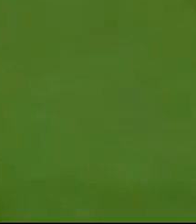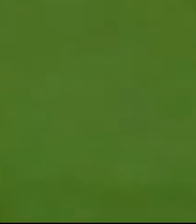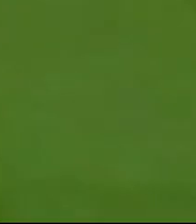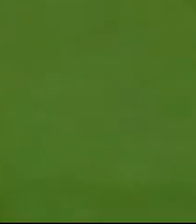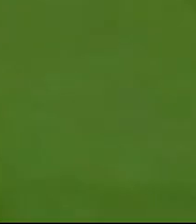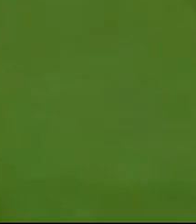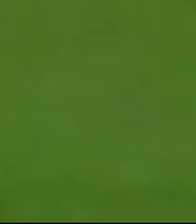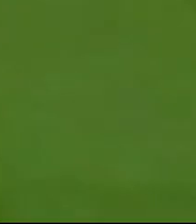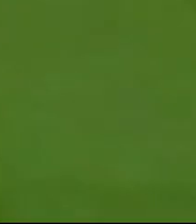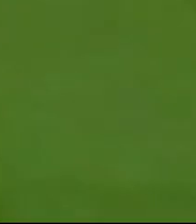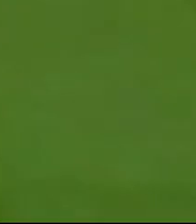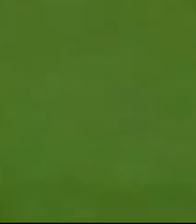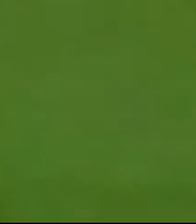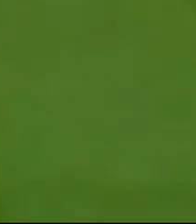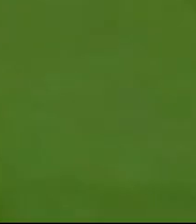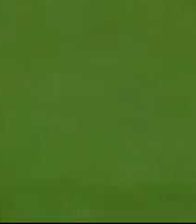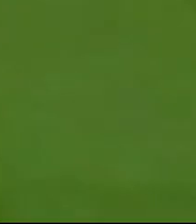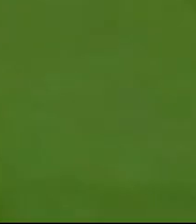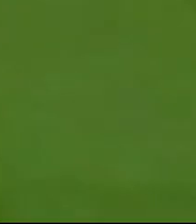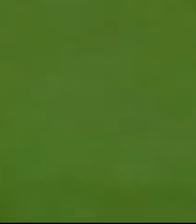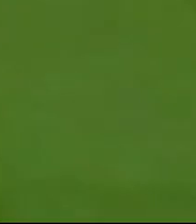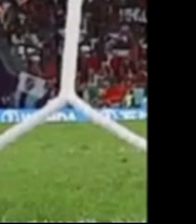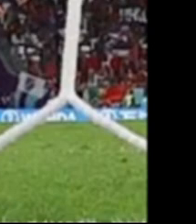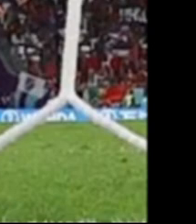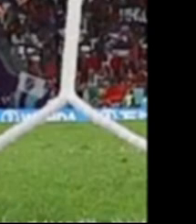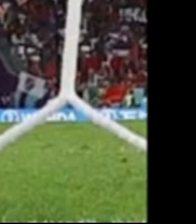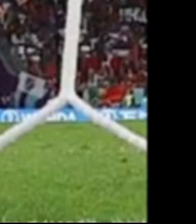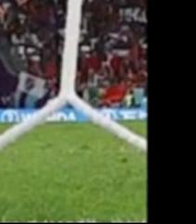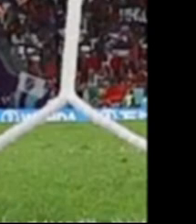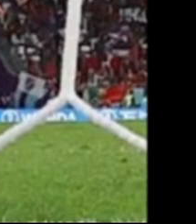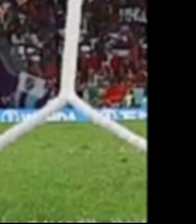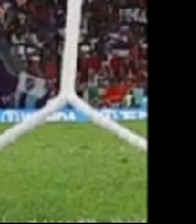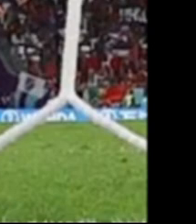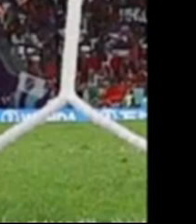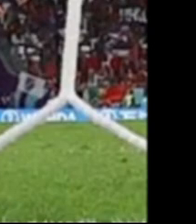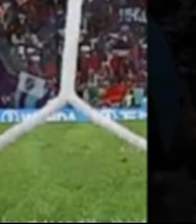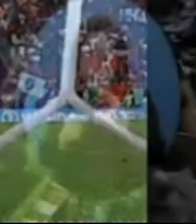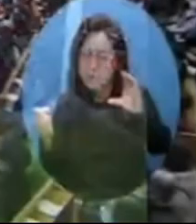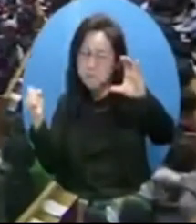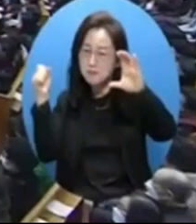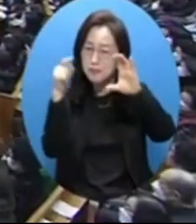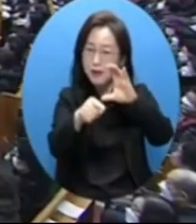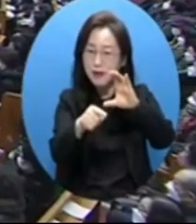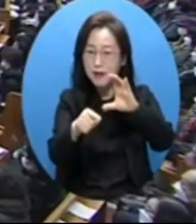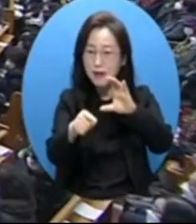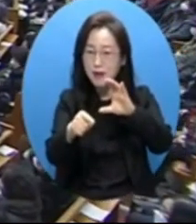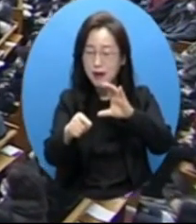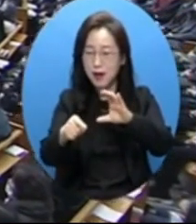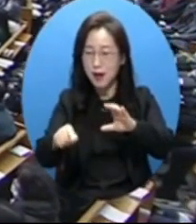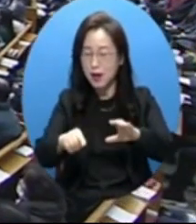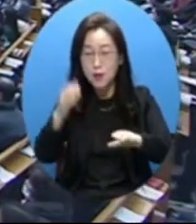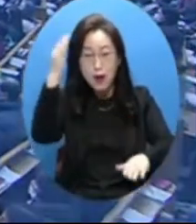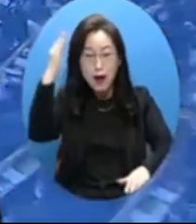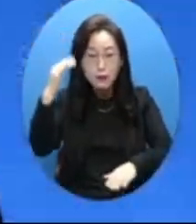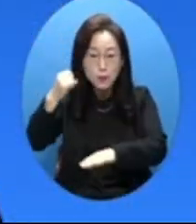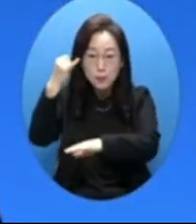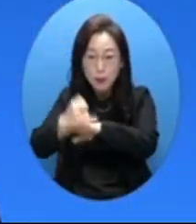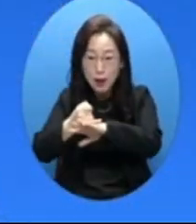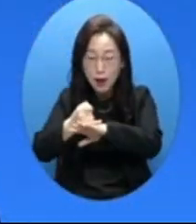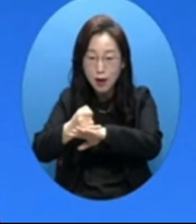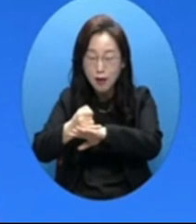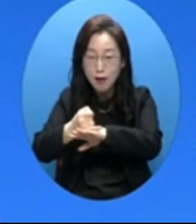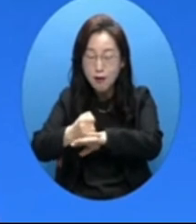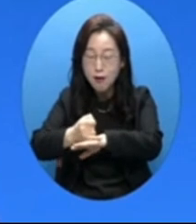추가 1분 지나고 난 그때 결소를 놓고 조치의 화해로 있던 우리가 2위를 껑충 뛰어